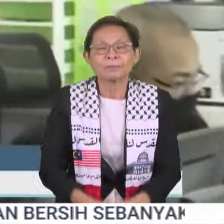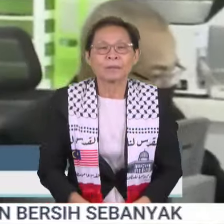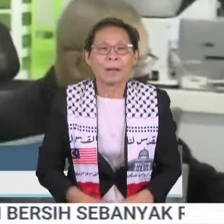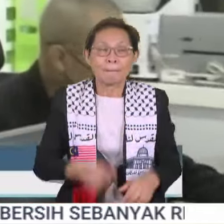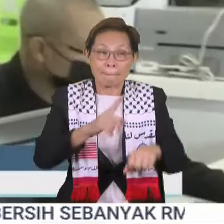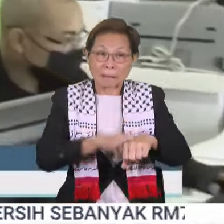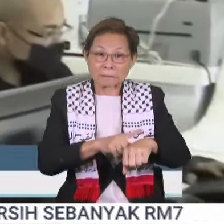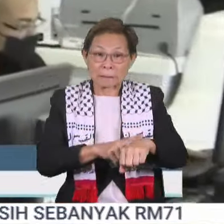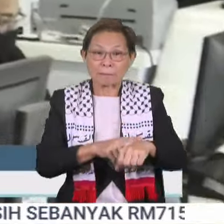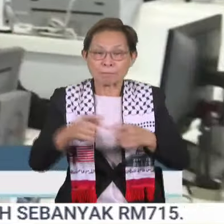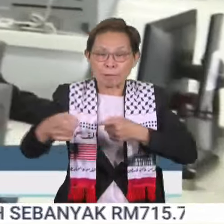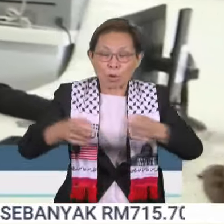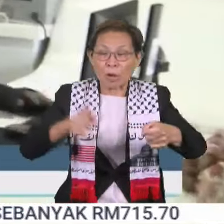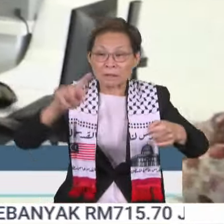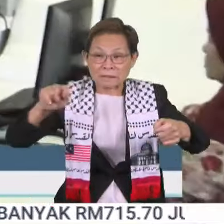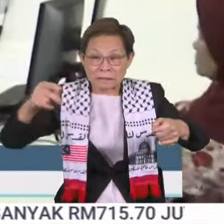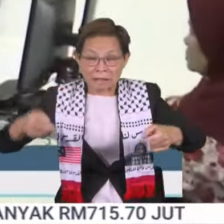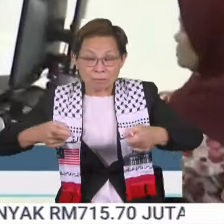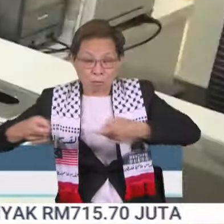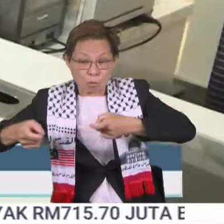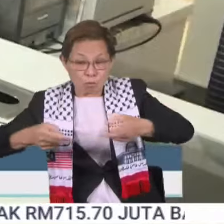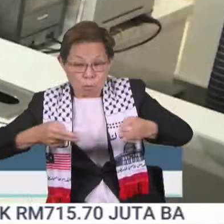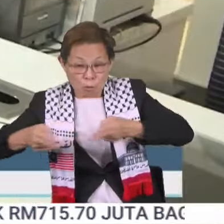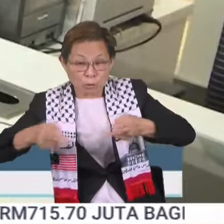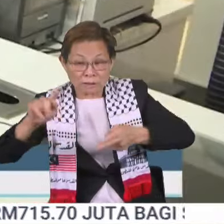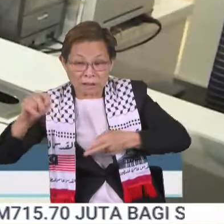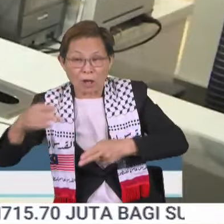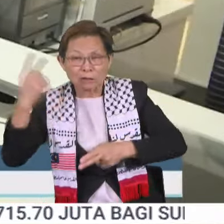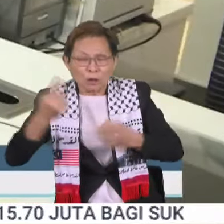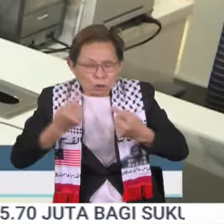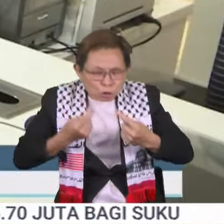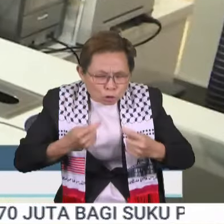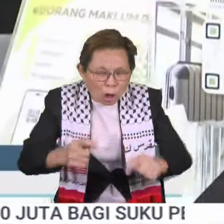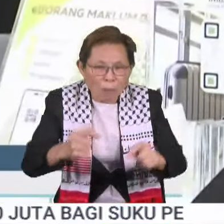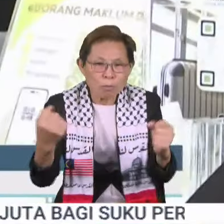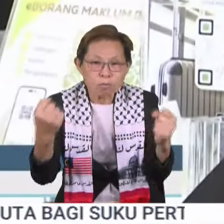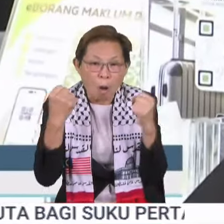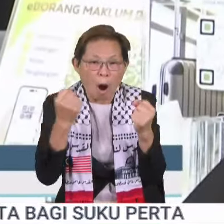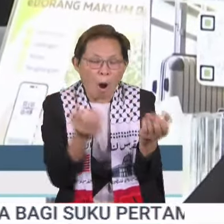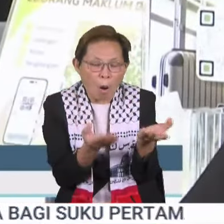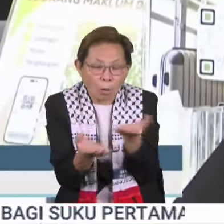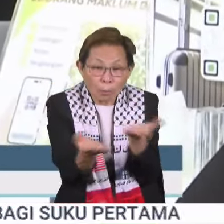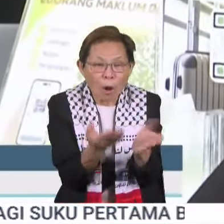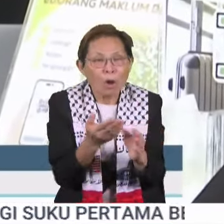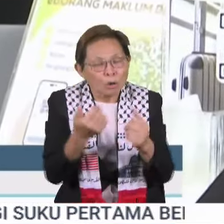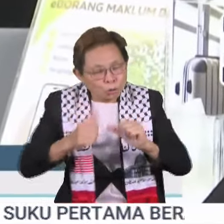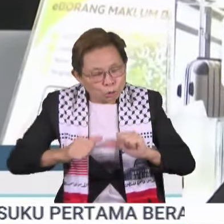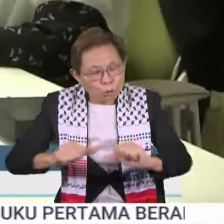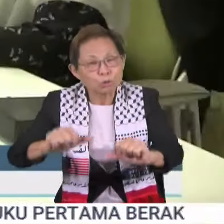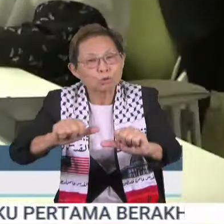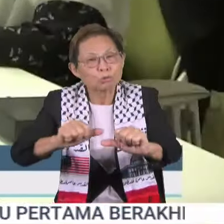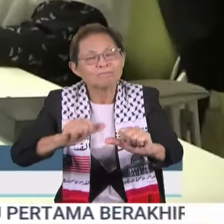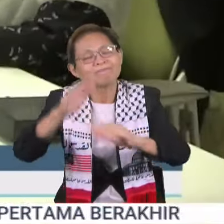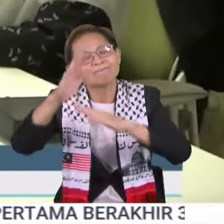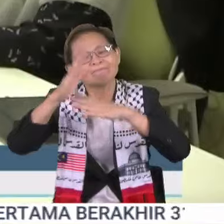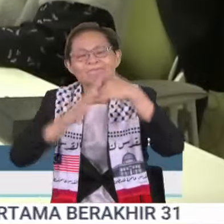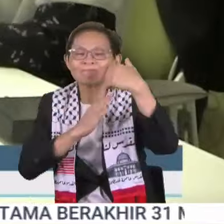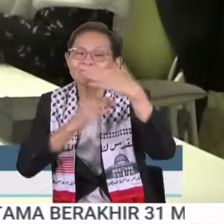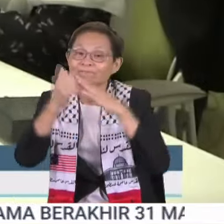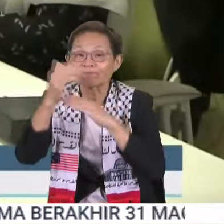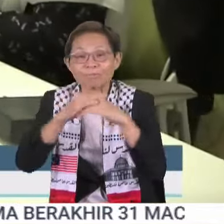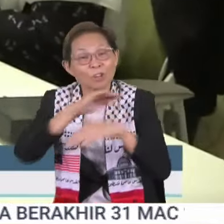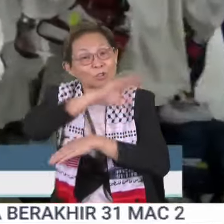Dalam masa sama pengurusan TH juga sentiasa berusaha memantapkan perkhidmatan agar terus dapat memberikan keselesaan kepada